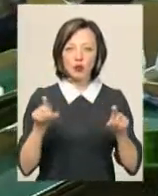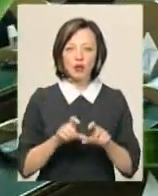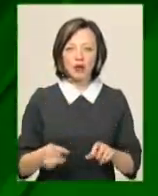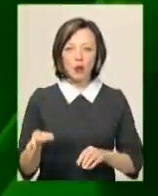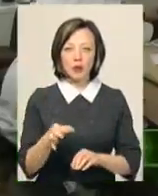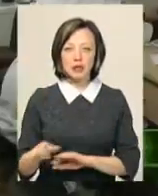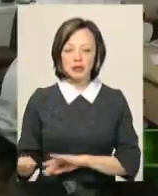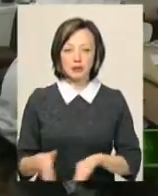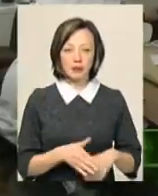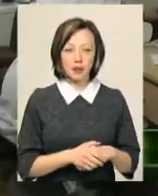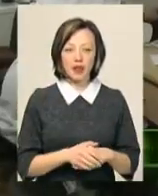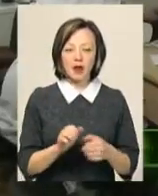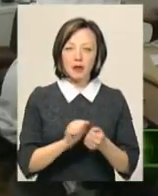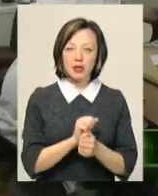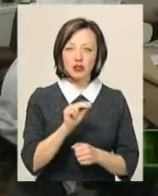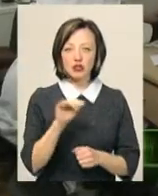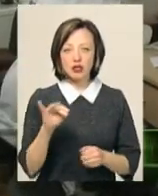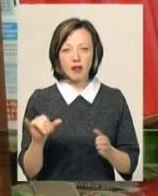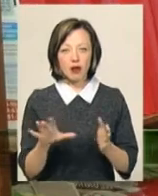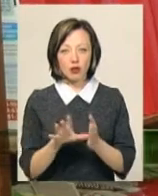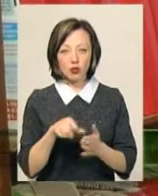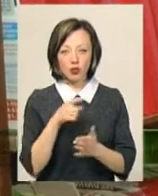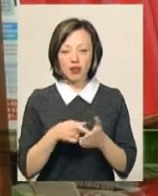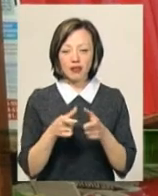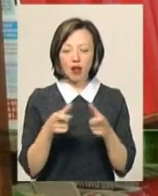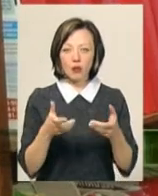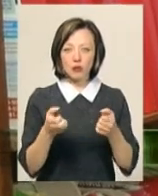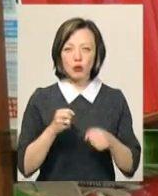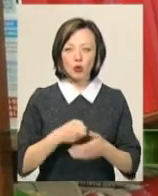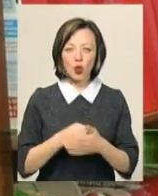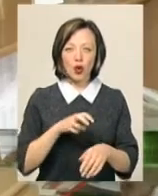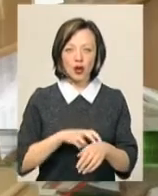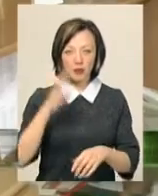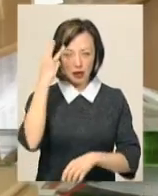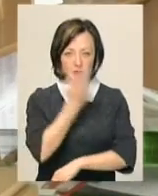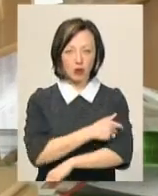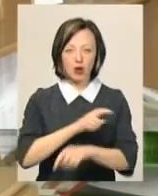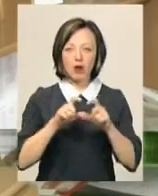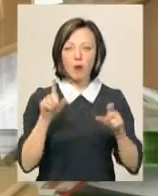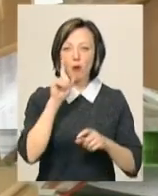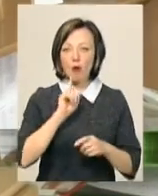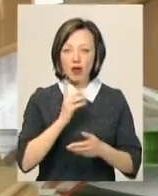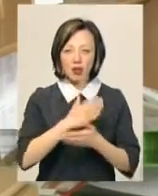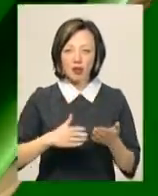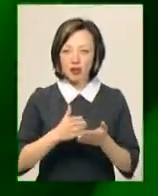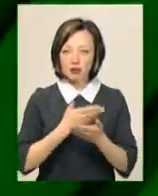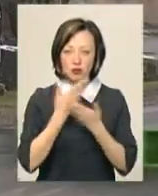області. Паперові чи електронні? Талони на прийом до лікаря у хмельницьких поліклініках поки не